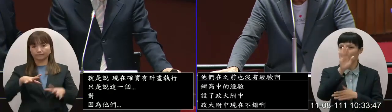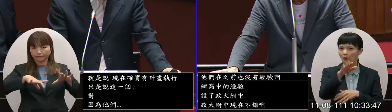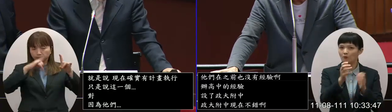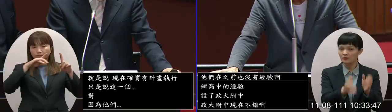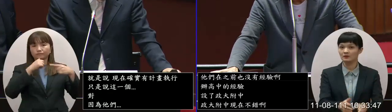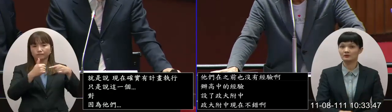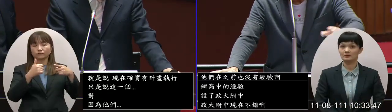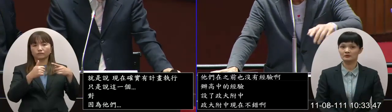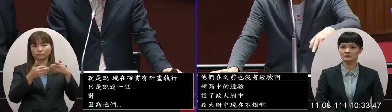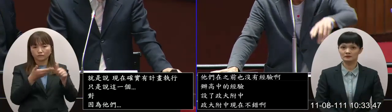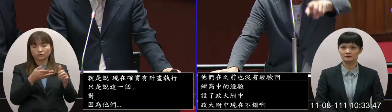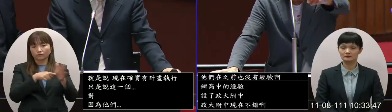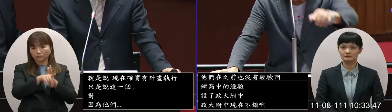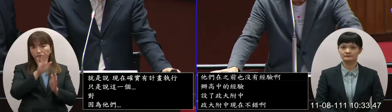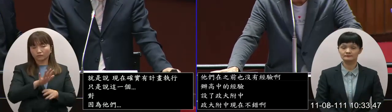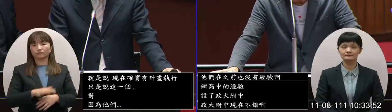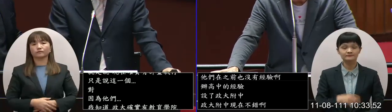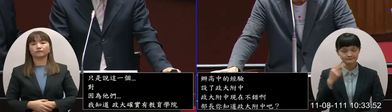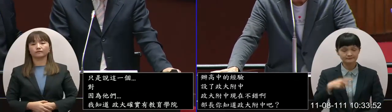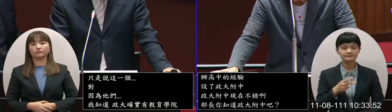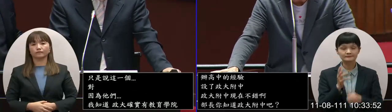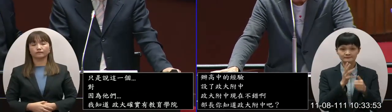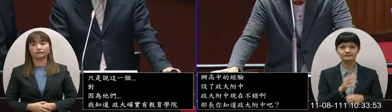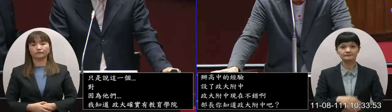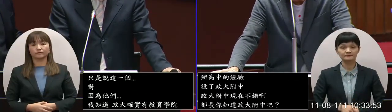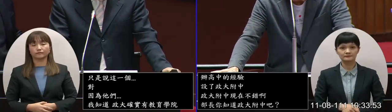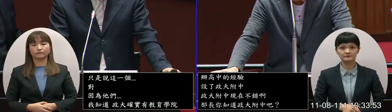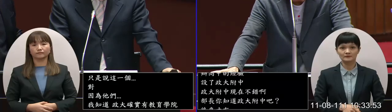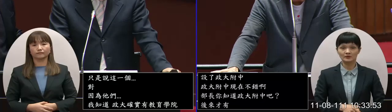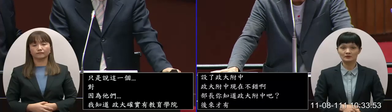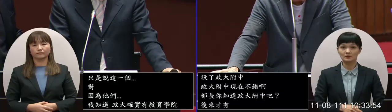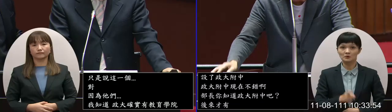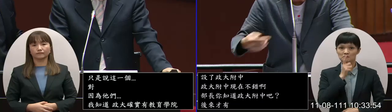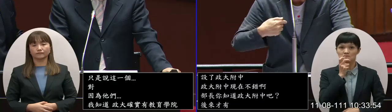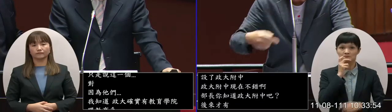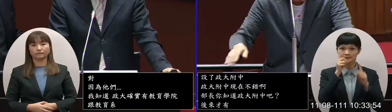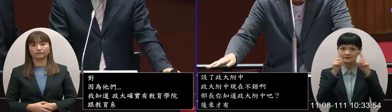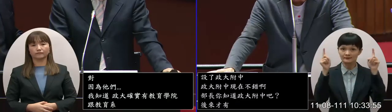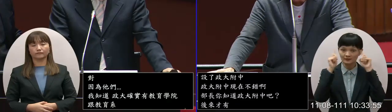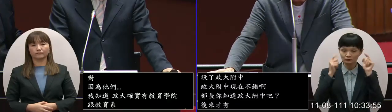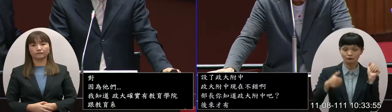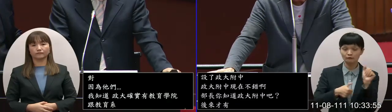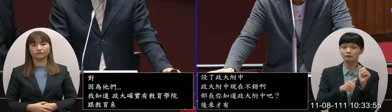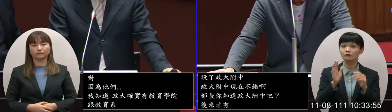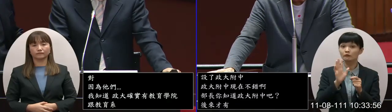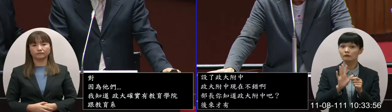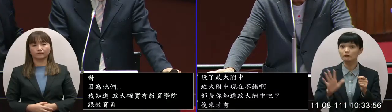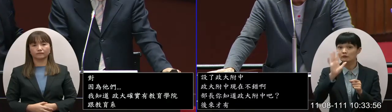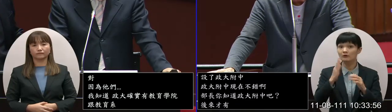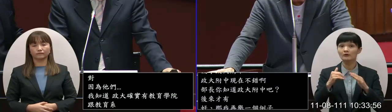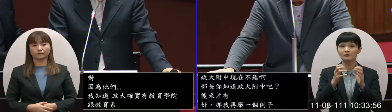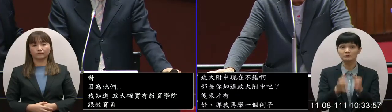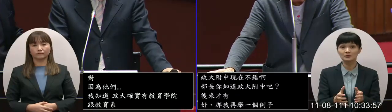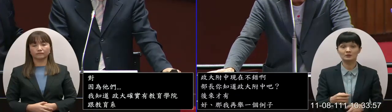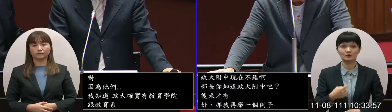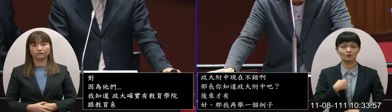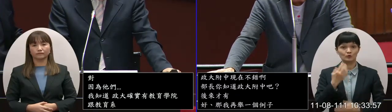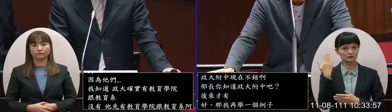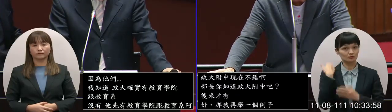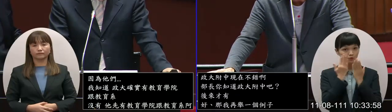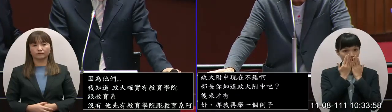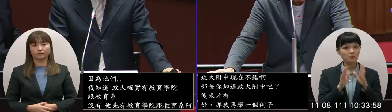有教育学院跟教育系啊。 好，那我再举个例子，中大附中，中央大学，我的母校。中央大学有教